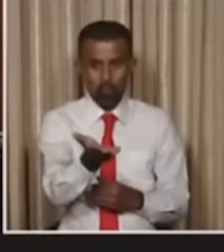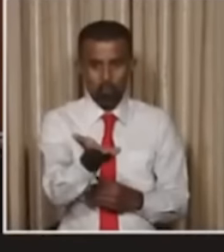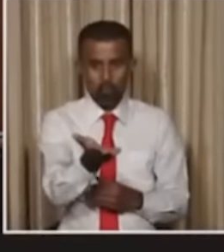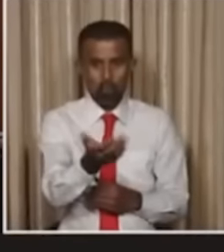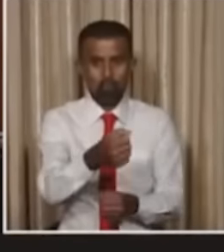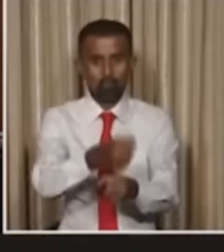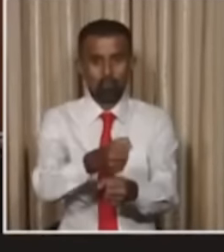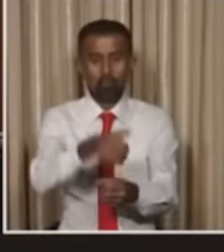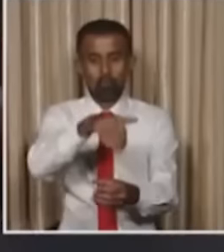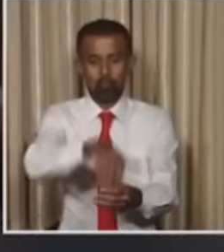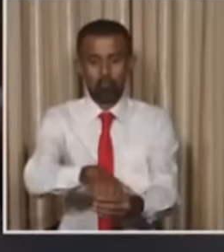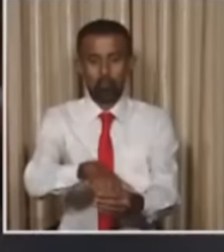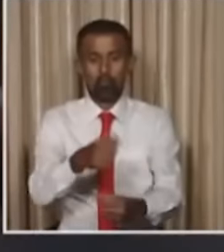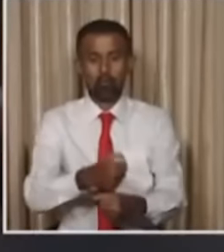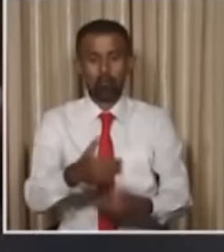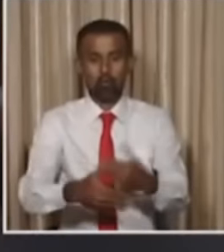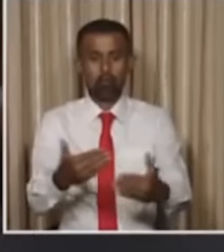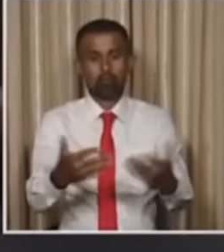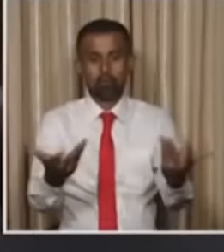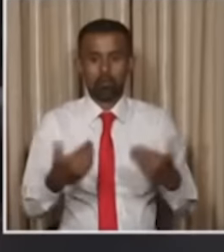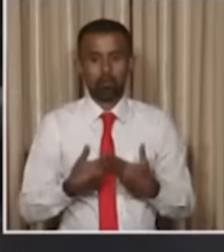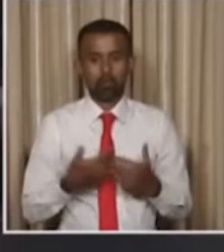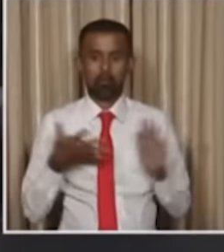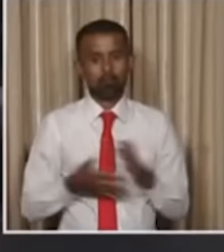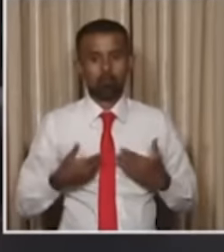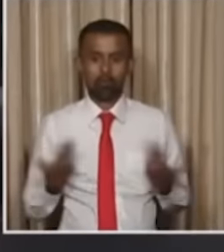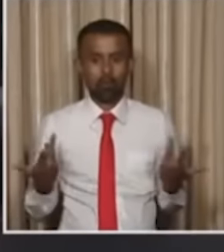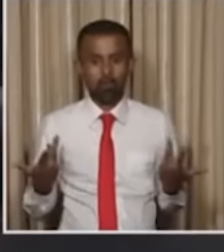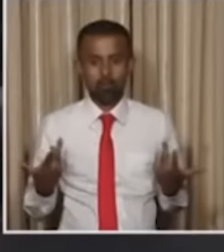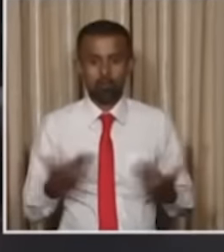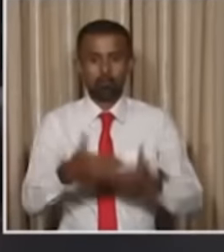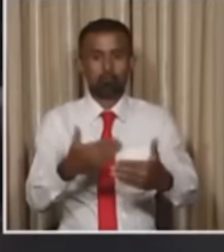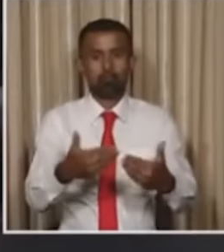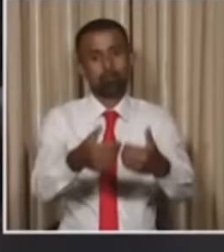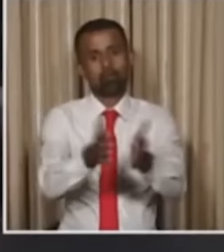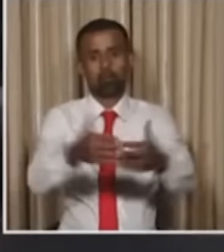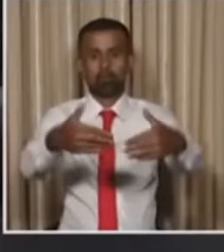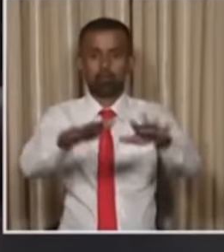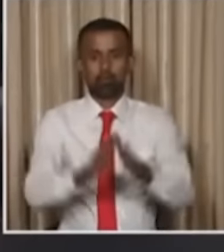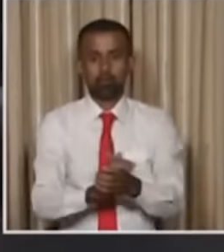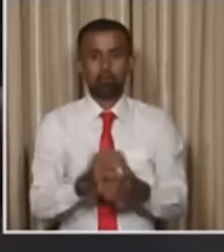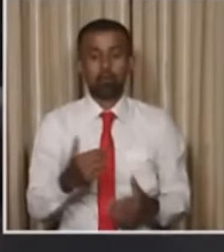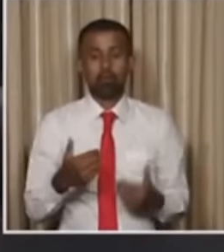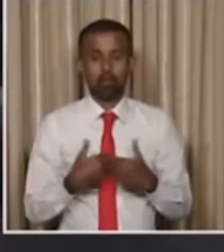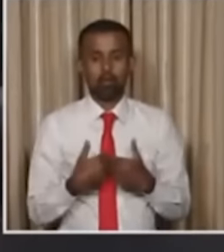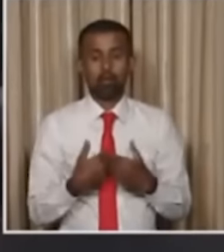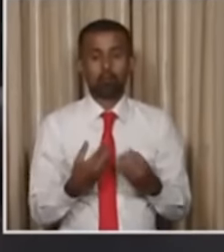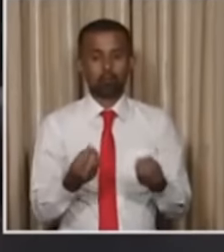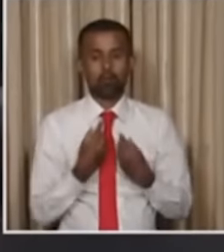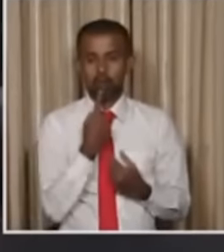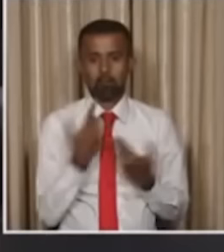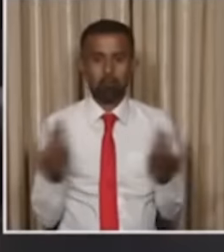එතුමාලගේ ආණ්ඩුව යටතේ ආණ්ඩුව ක්‍රියාත්මක වුණ නැති එකට අපි පලි නෑනේ ඒක ක්‍රියාත්මක කරන්නේ ඒගොල්ලෝ. ඉතින් ඒක අපේ පිටින් දාන්න